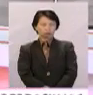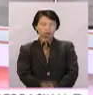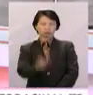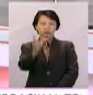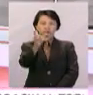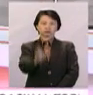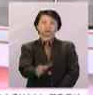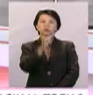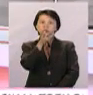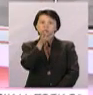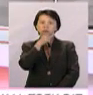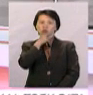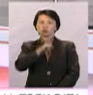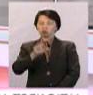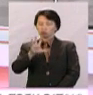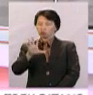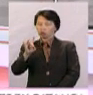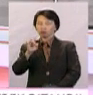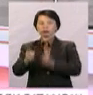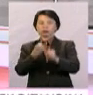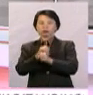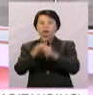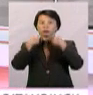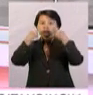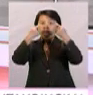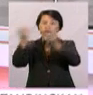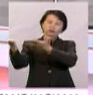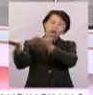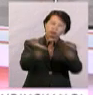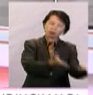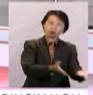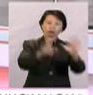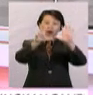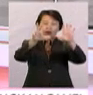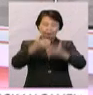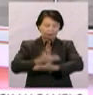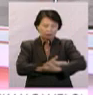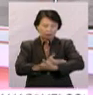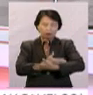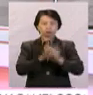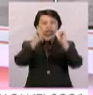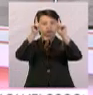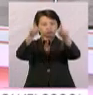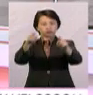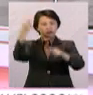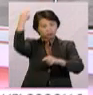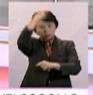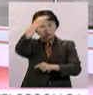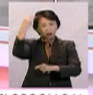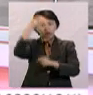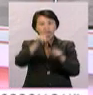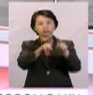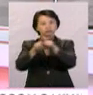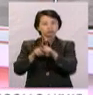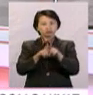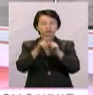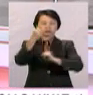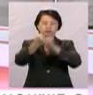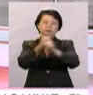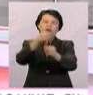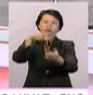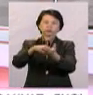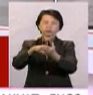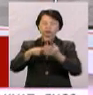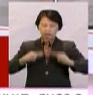Seorang ibu berusia 58 tahun berjaya membawa semua 8 anaknya menunaikan ibadat haji serentak tahun ini. Peluang yang